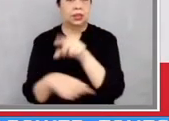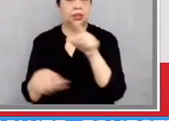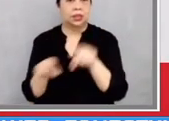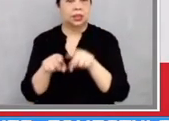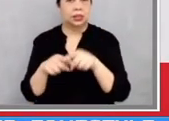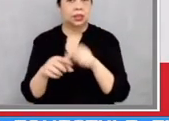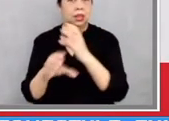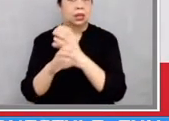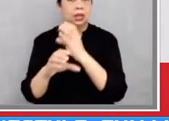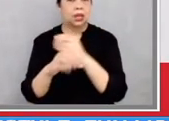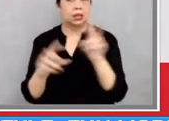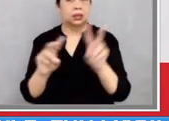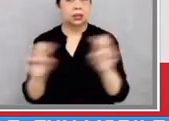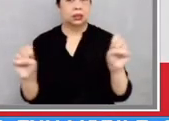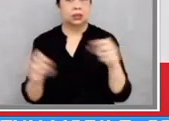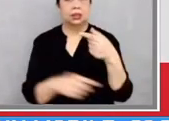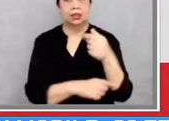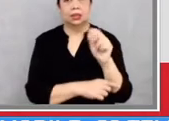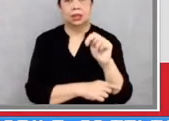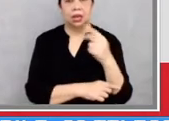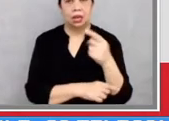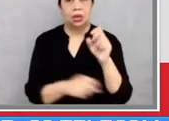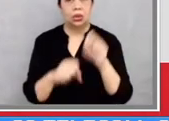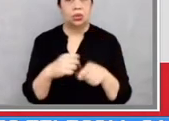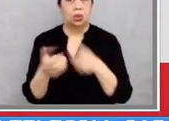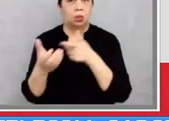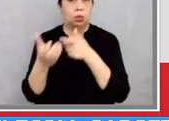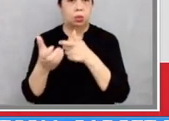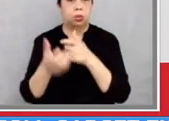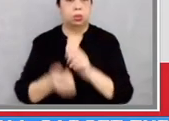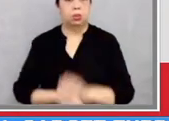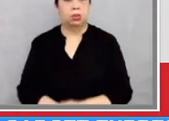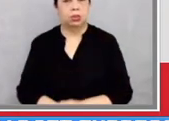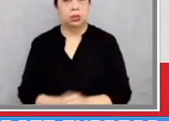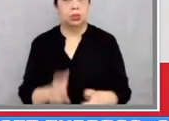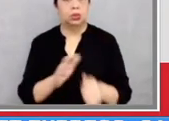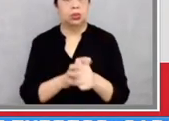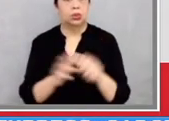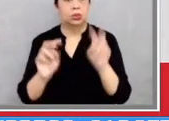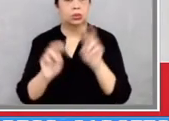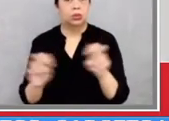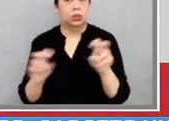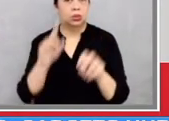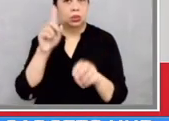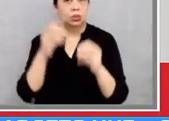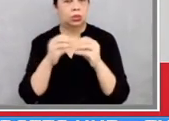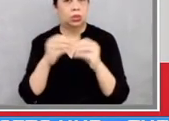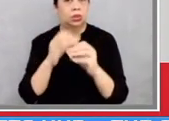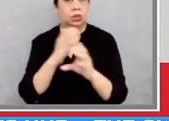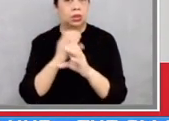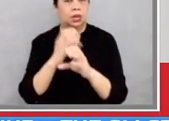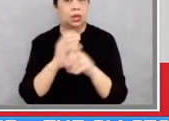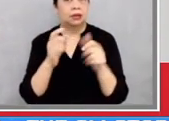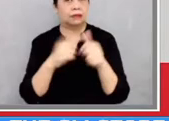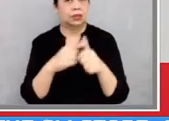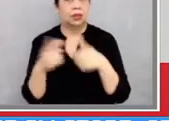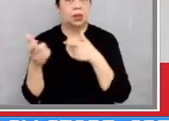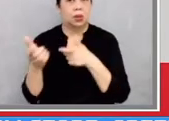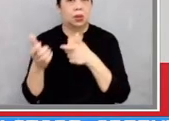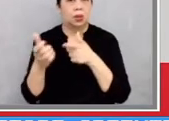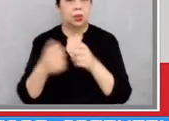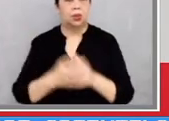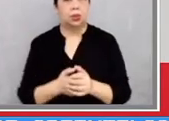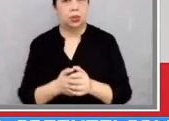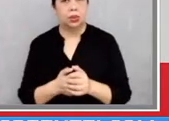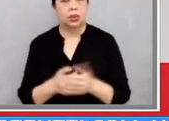ng kalaban nilang gang, kaya nila binaril. Lumabas din sa investigasyon na may isa pa silang sasakyan na naunang pinagbabaril. Sasampahan